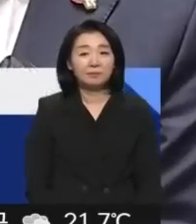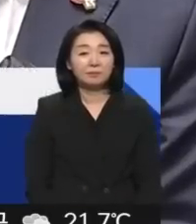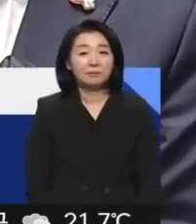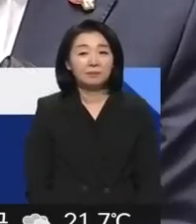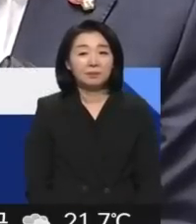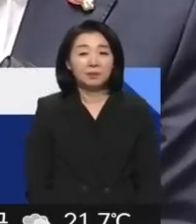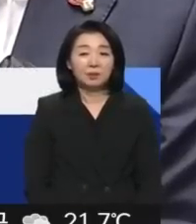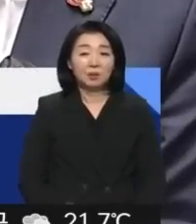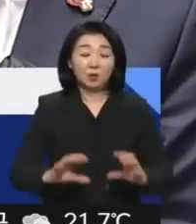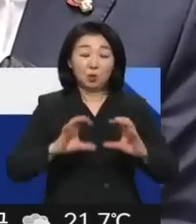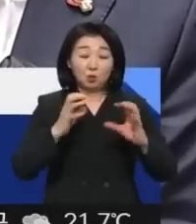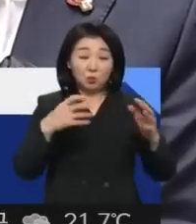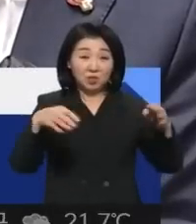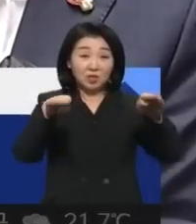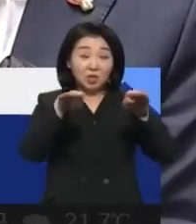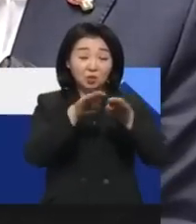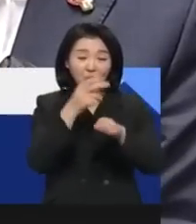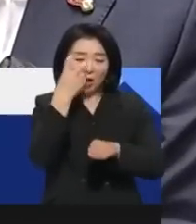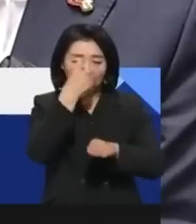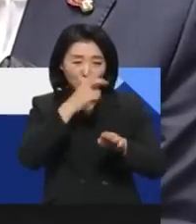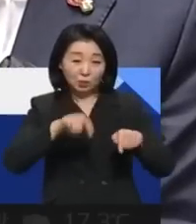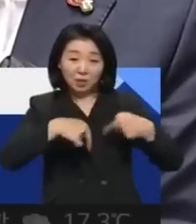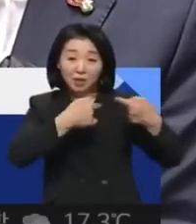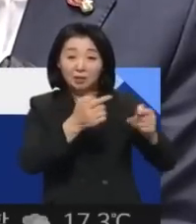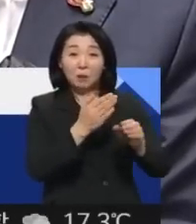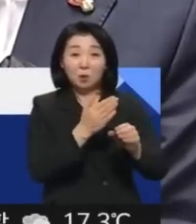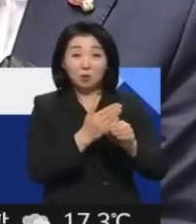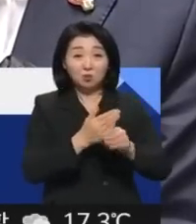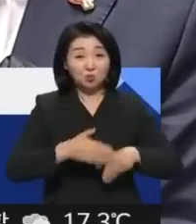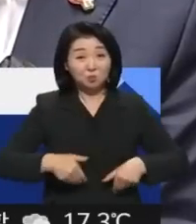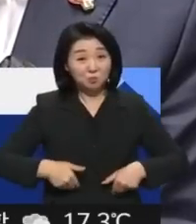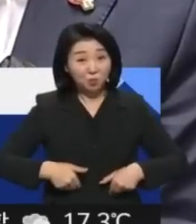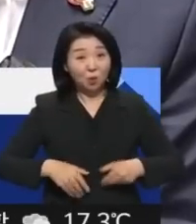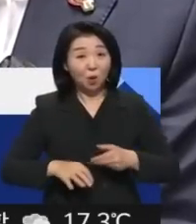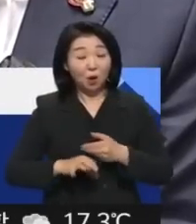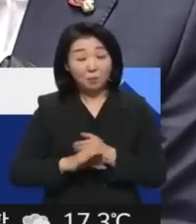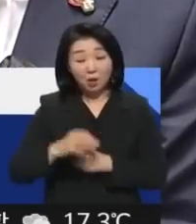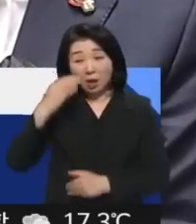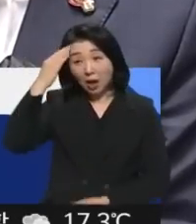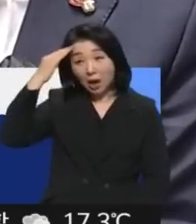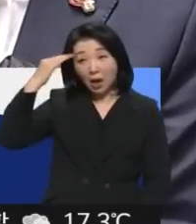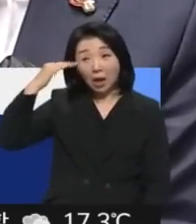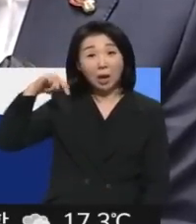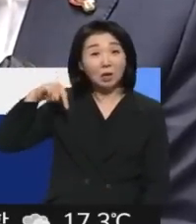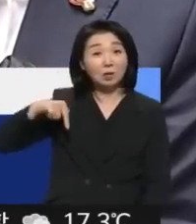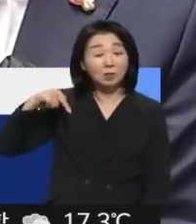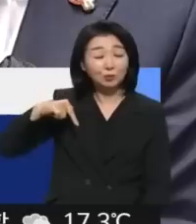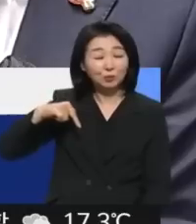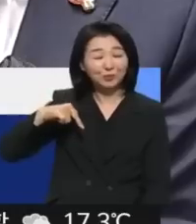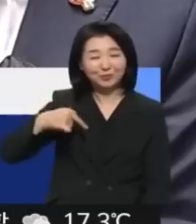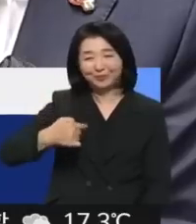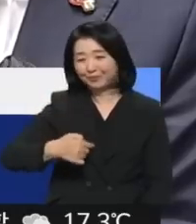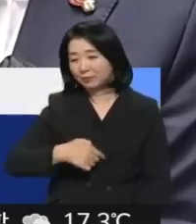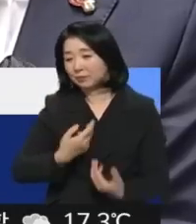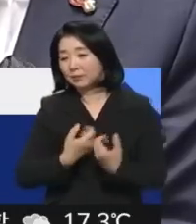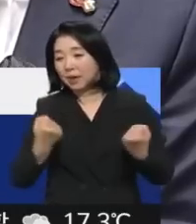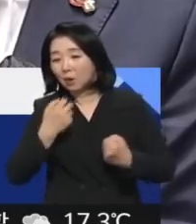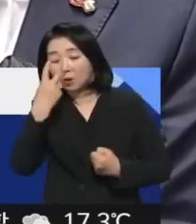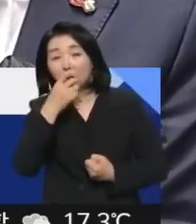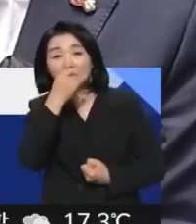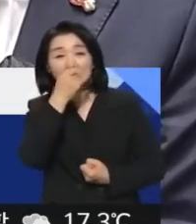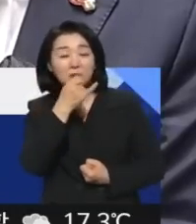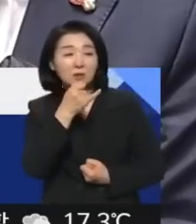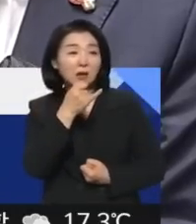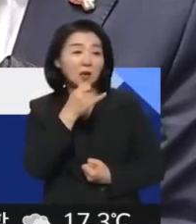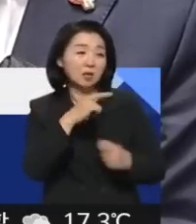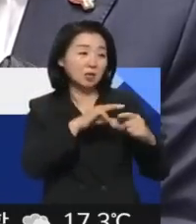조사에 참여하고 있고 또 필요하면 대한민국이 독자적으로라도 검사를 할 수 있도록 일본 정부와